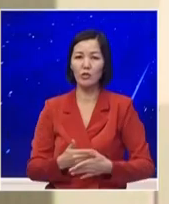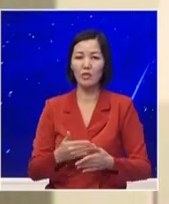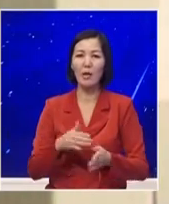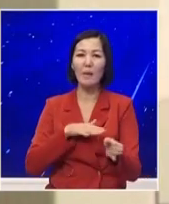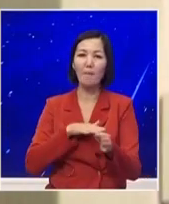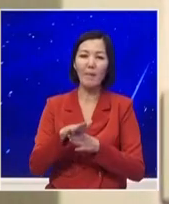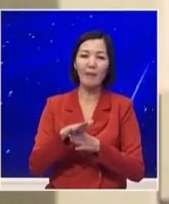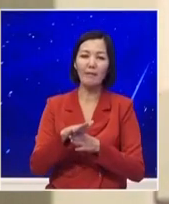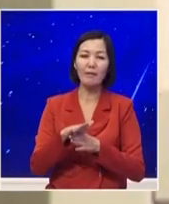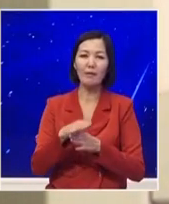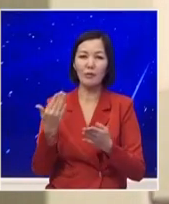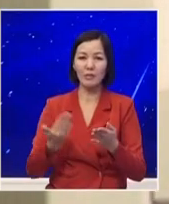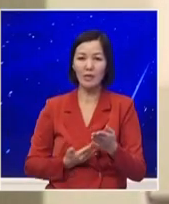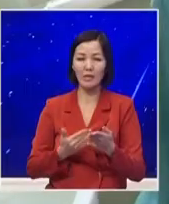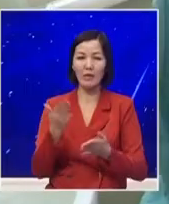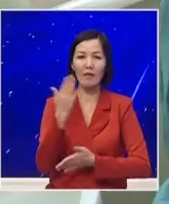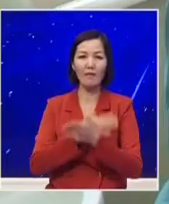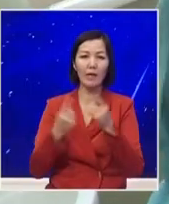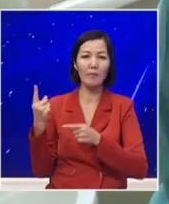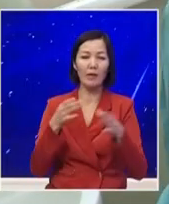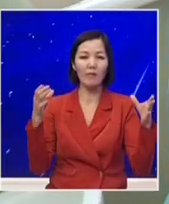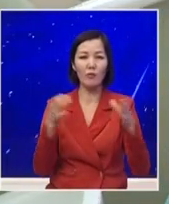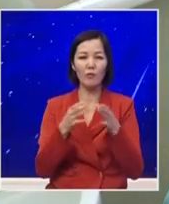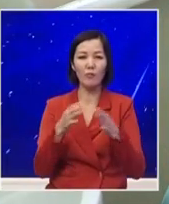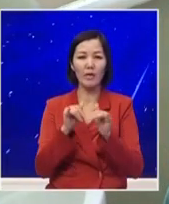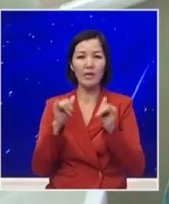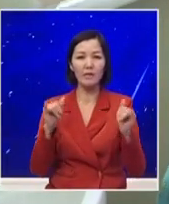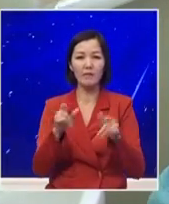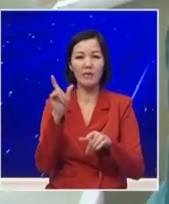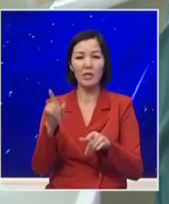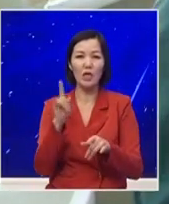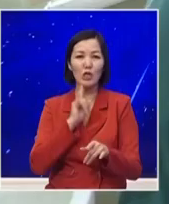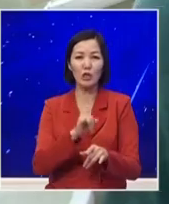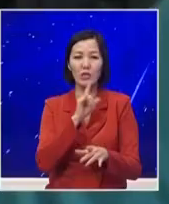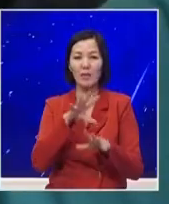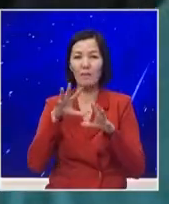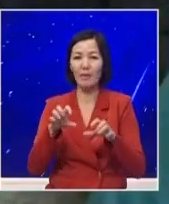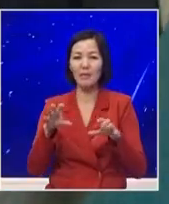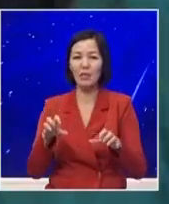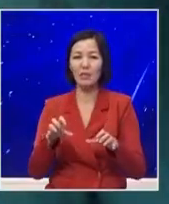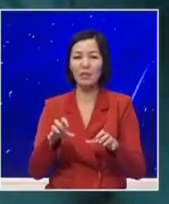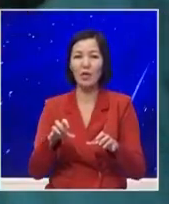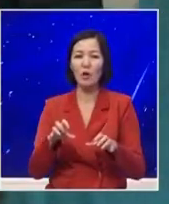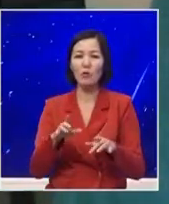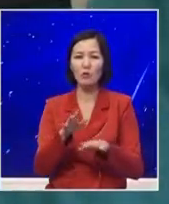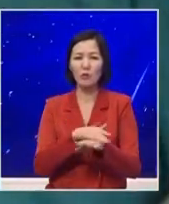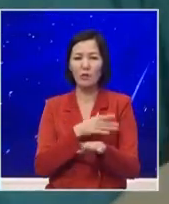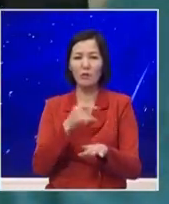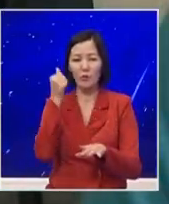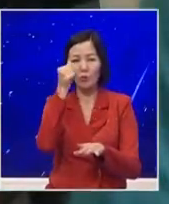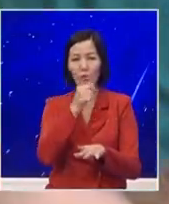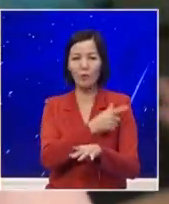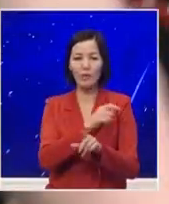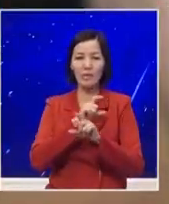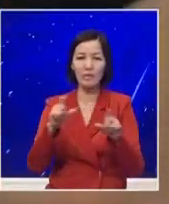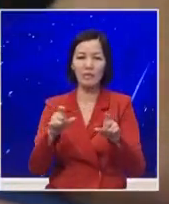полноценной жизнью. Элла Петровец – инвалид первой группы и всесторонне развитая личность. Она массажист с большим стажем работы. Помимо медицинского